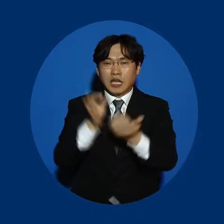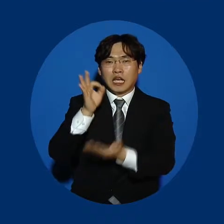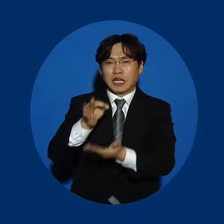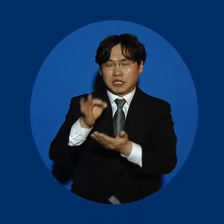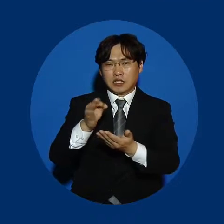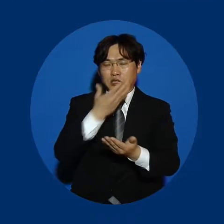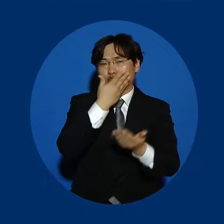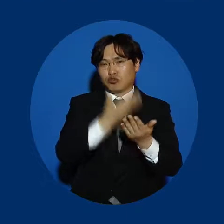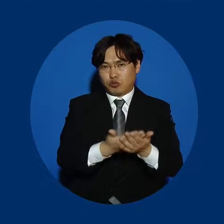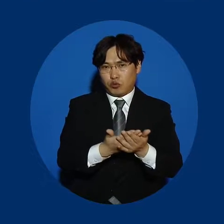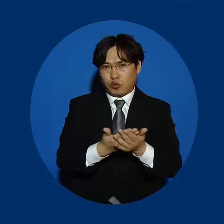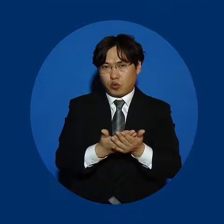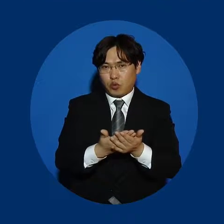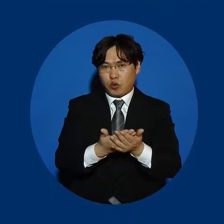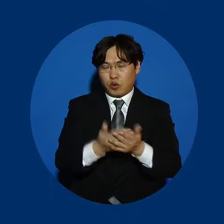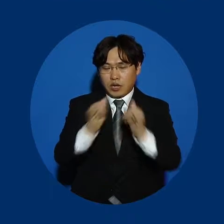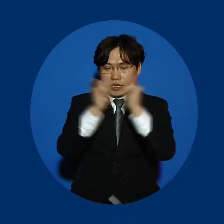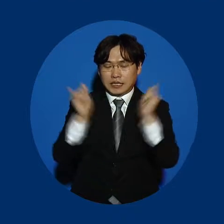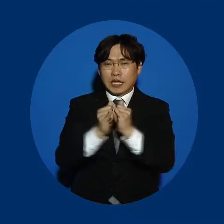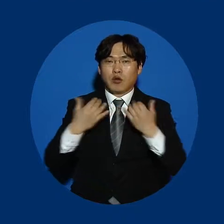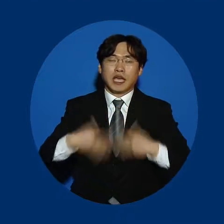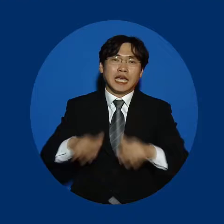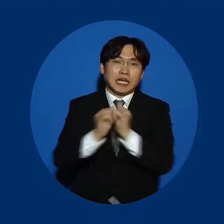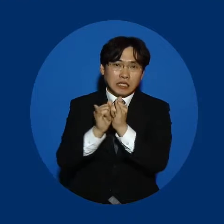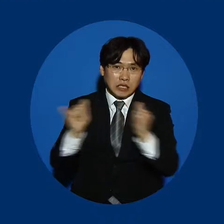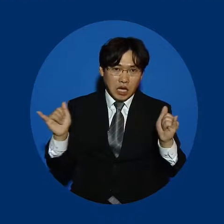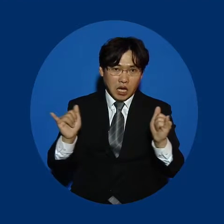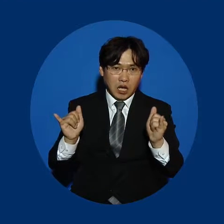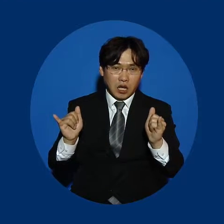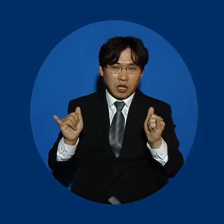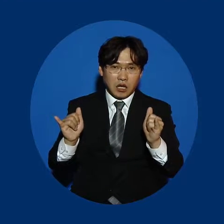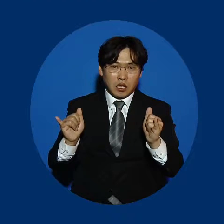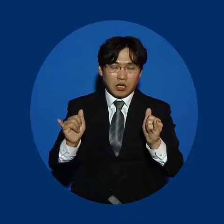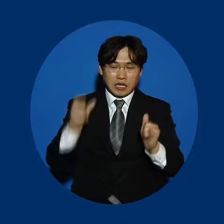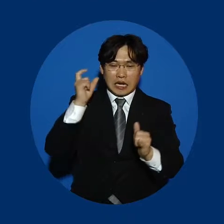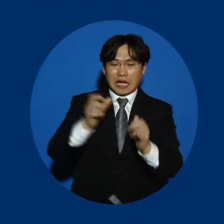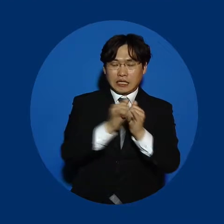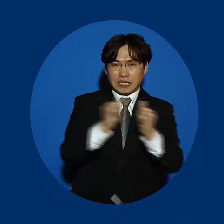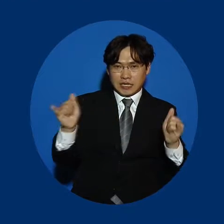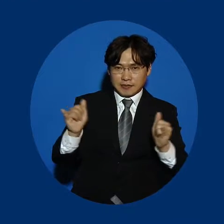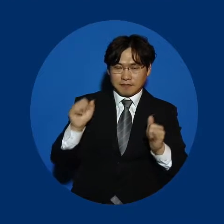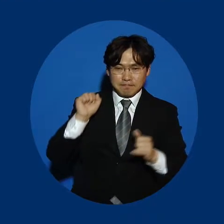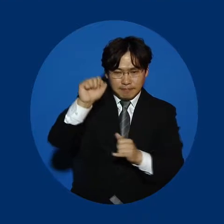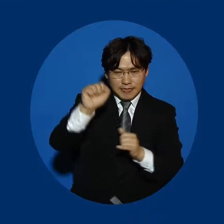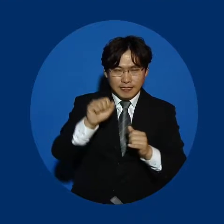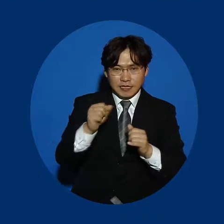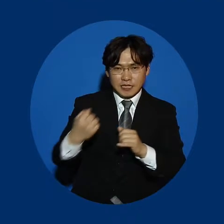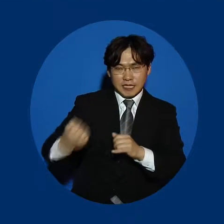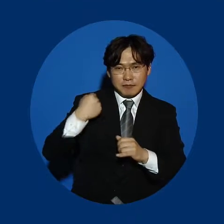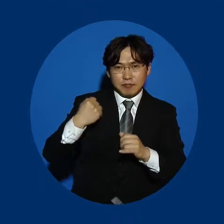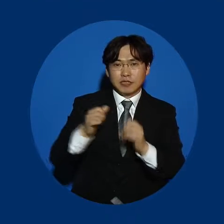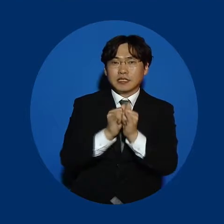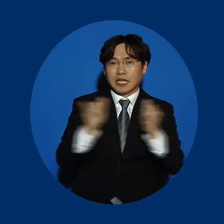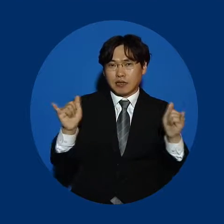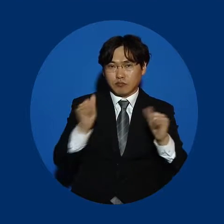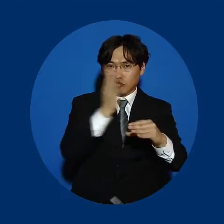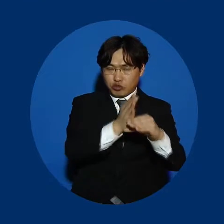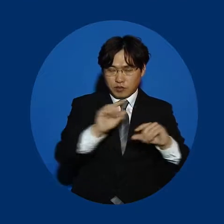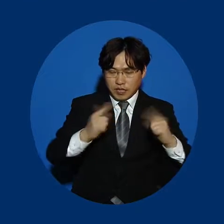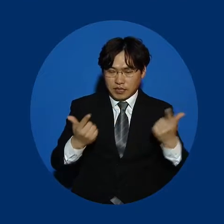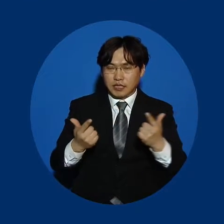돼야 되고 약자 중심의 사회 지금까지는 강자 중심의 사회였지만 약자 중심 사회로 이렇게 이동을 해야 된다라는 생각이